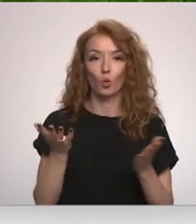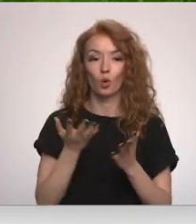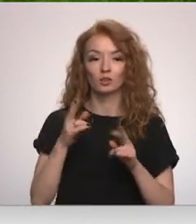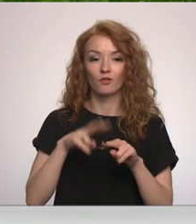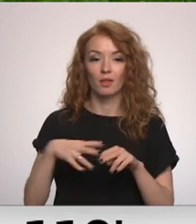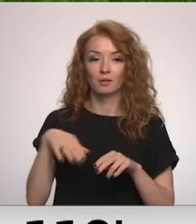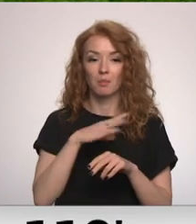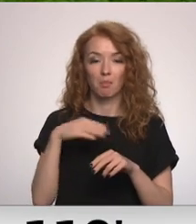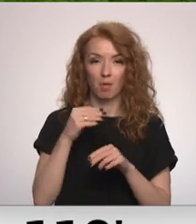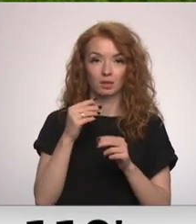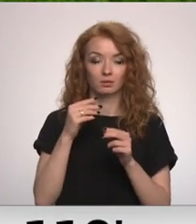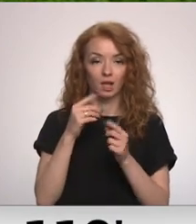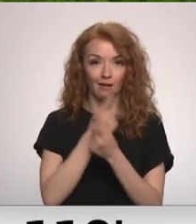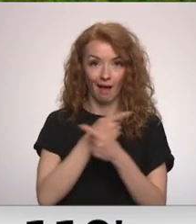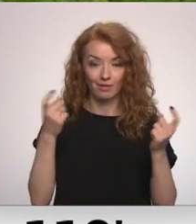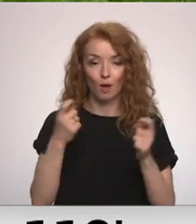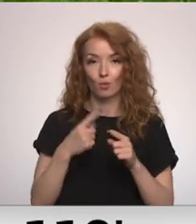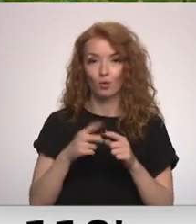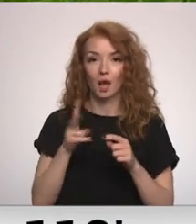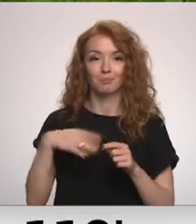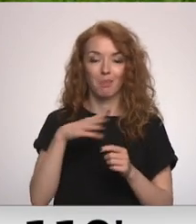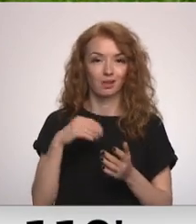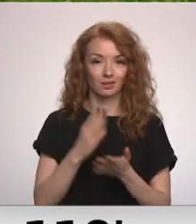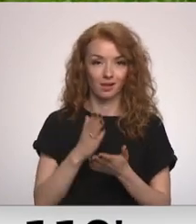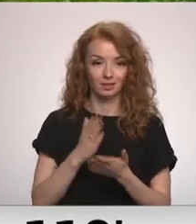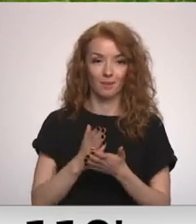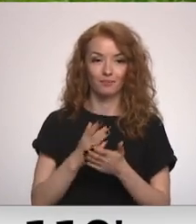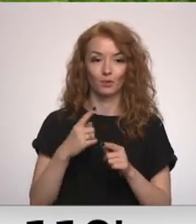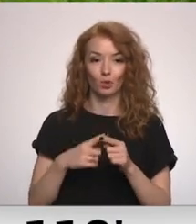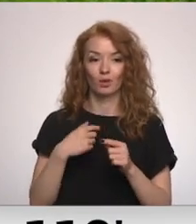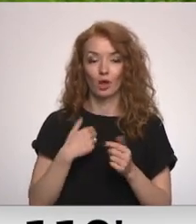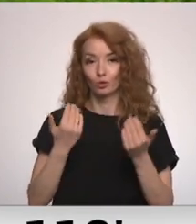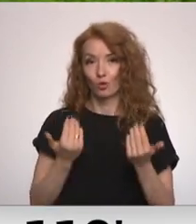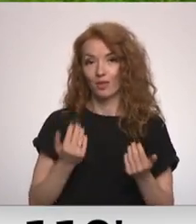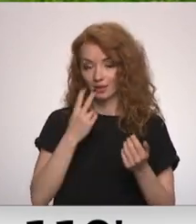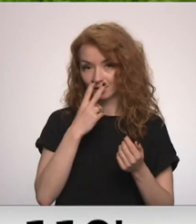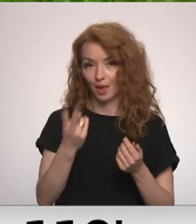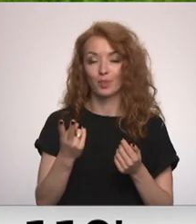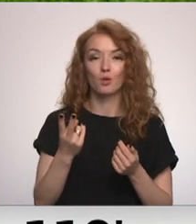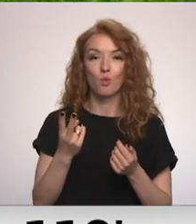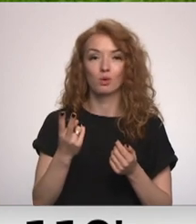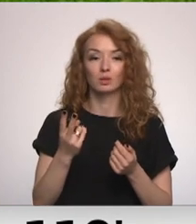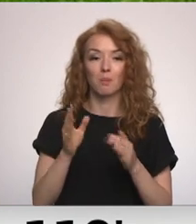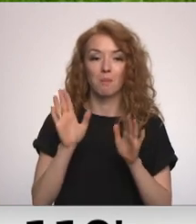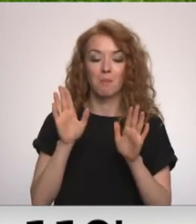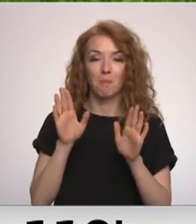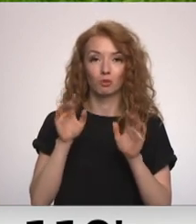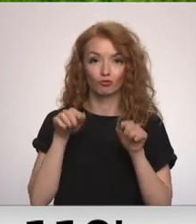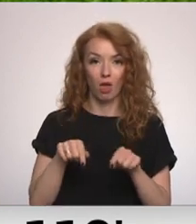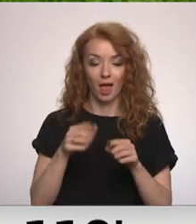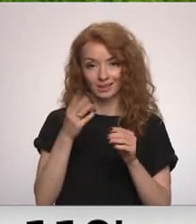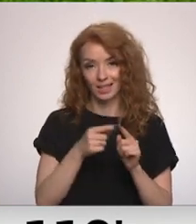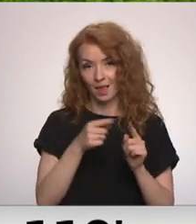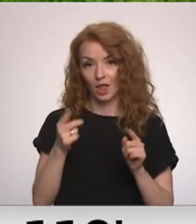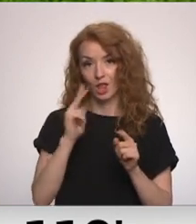mēs raidām un kas mēs tādi esam. Un es šodien skatījos tad praktiski par šitām dienām no